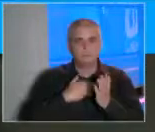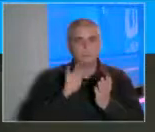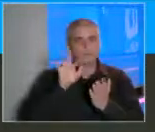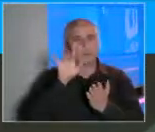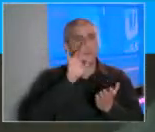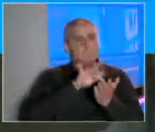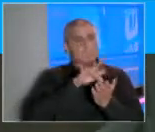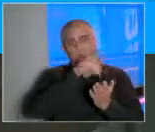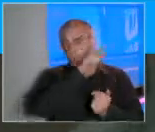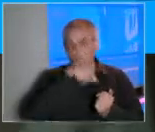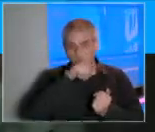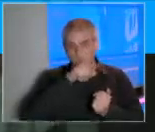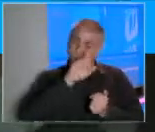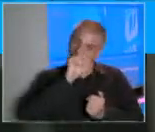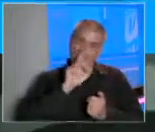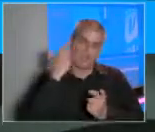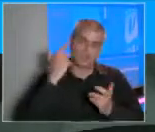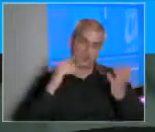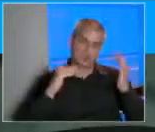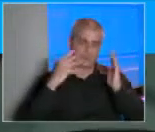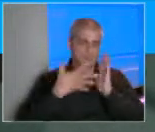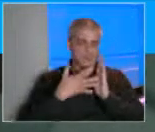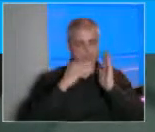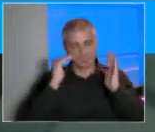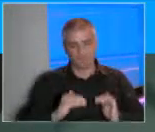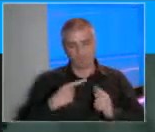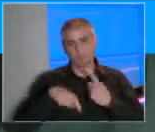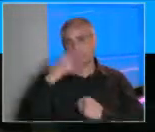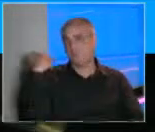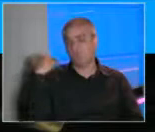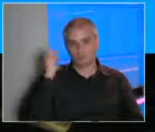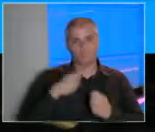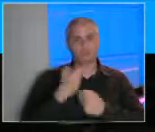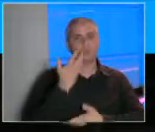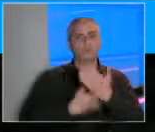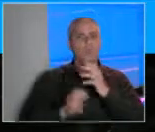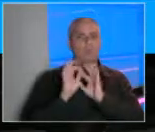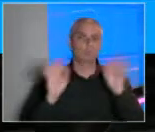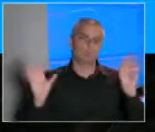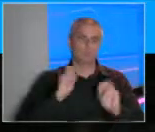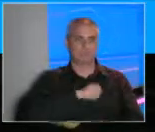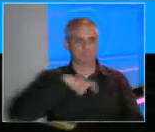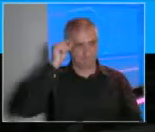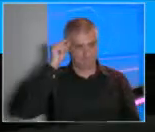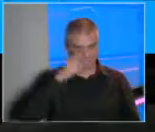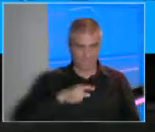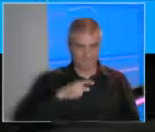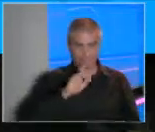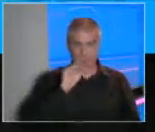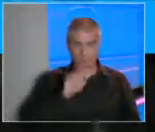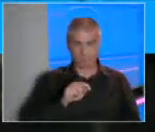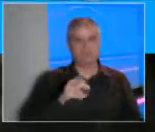למקומות שבהם כנראה שהיו פחות דגימות בסבב הקודם. יש שיתוף פעולה מצוין עם עיריית תל אביב בנושא